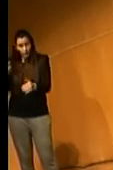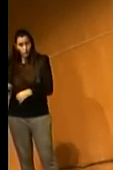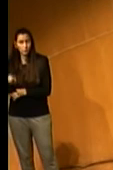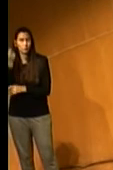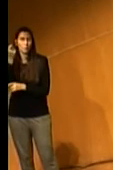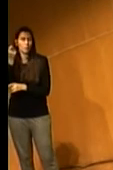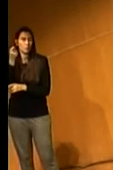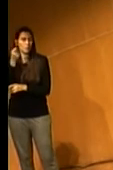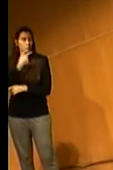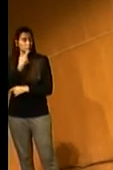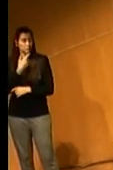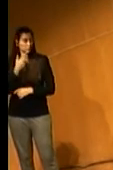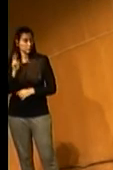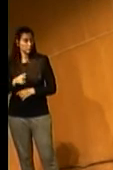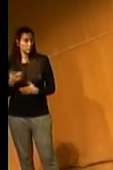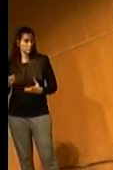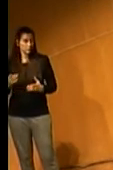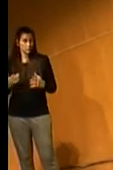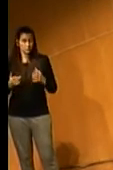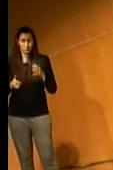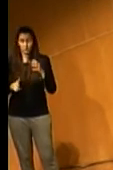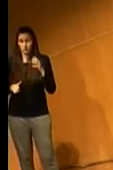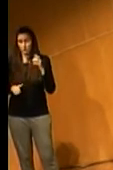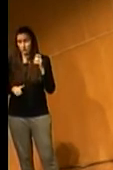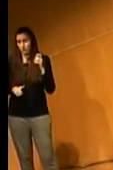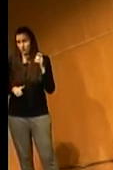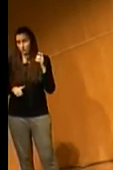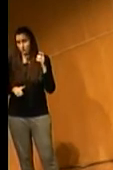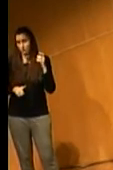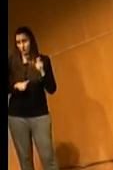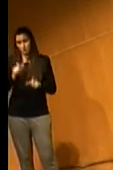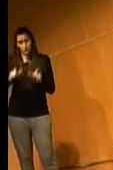c'est des personnes qui vont finalement être